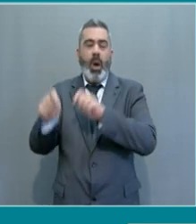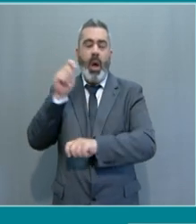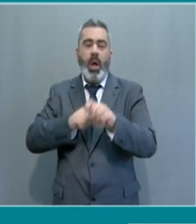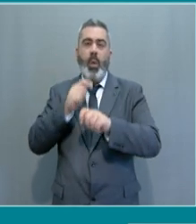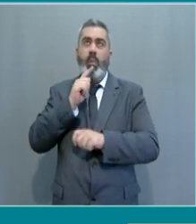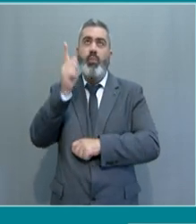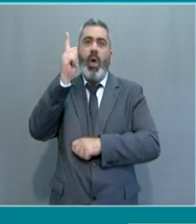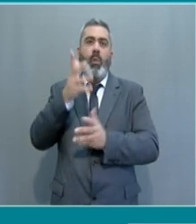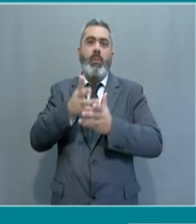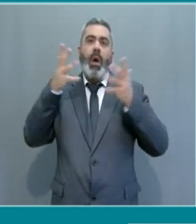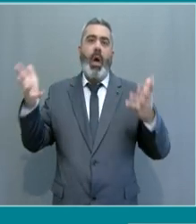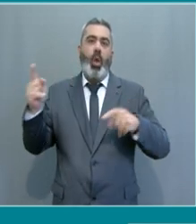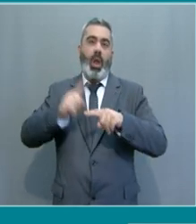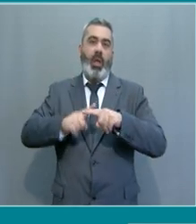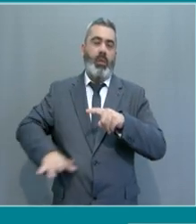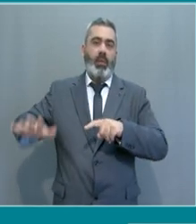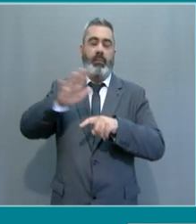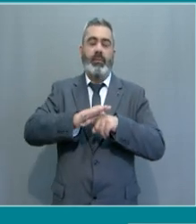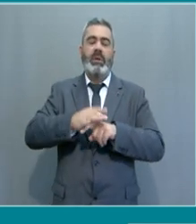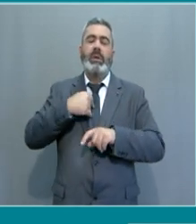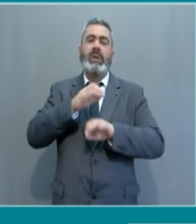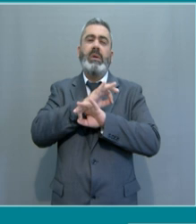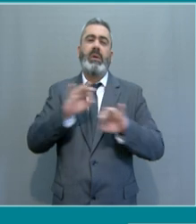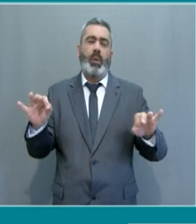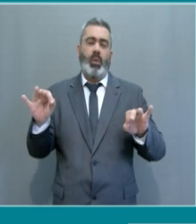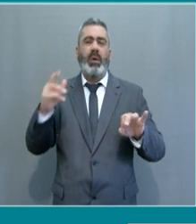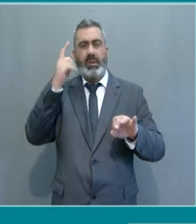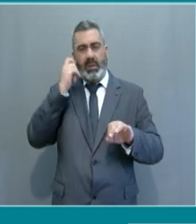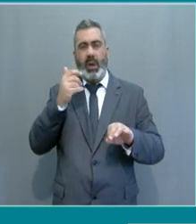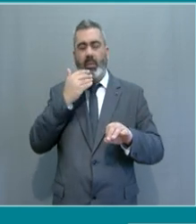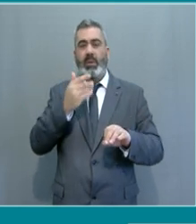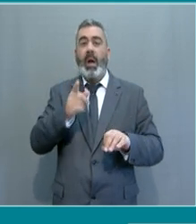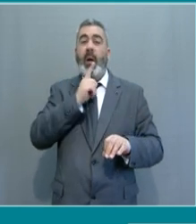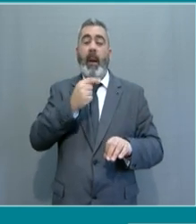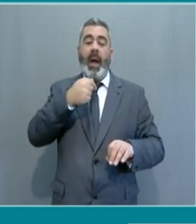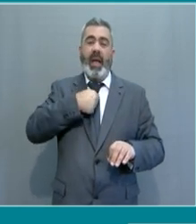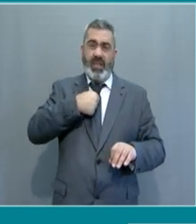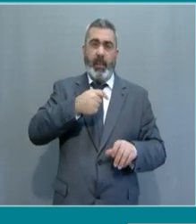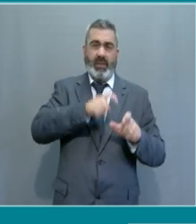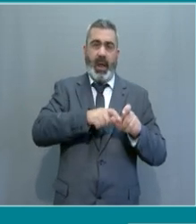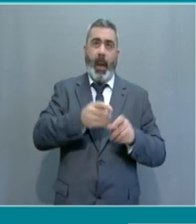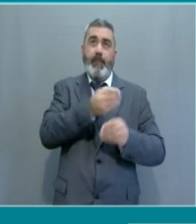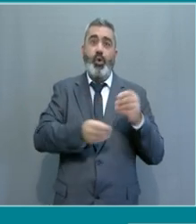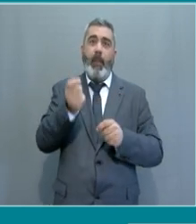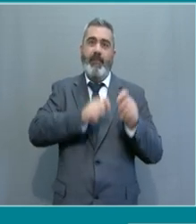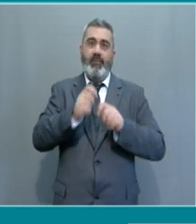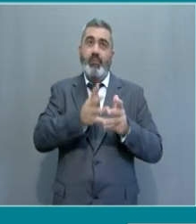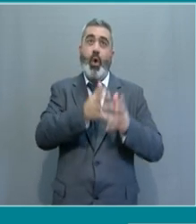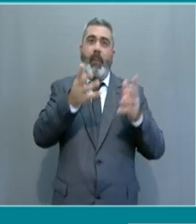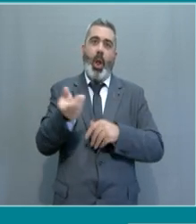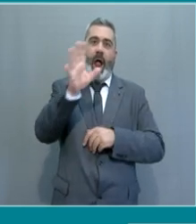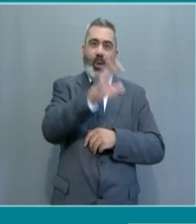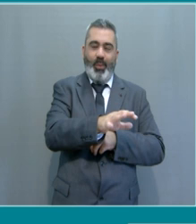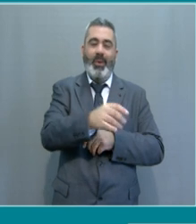αυτή τη στιγμή. Είμαστε βέβαιοι ότι θα ξεπεραστεί σύντομα, πιθανότατα από εμάς ή από άλλους, αλλά η προσπάθεια αυτή